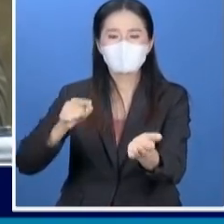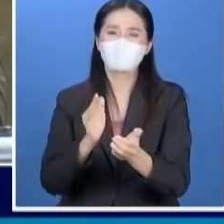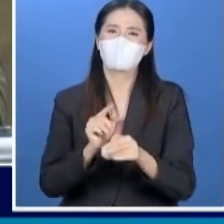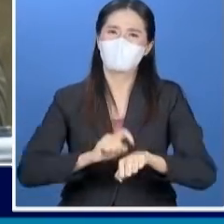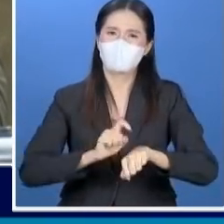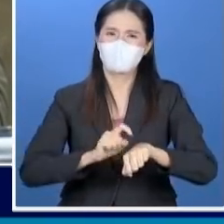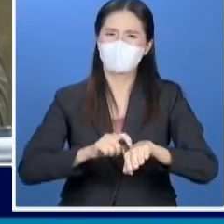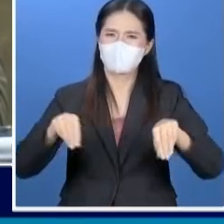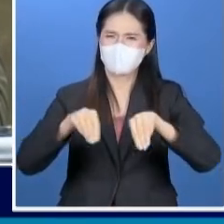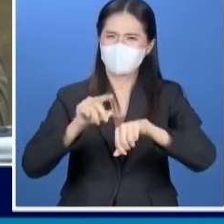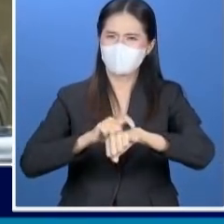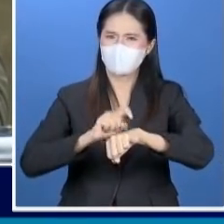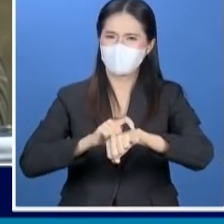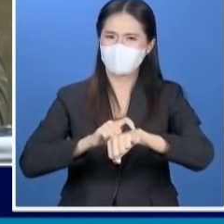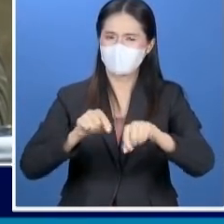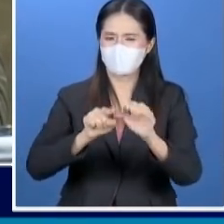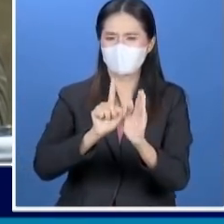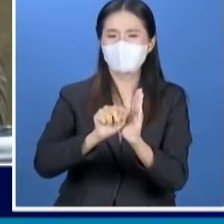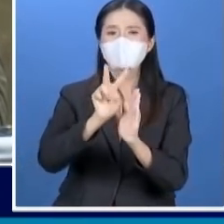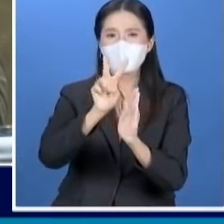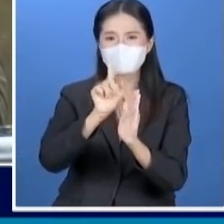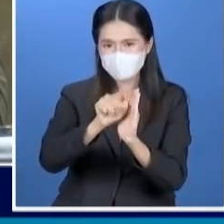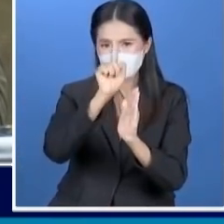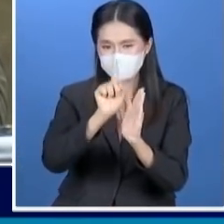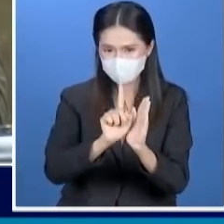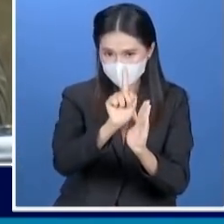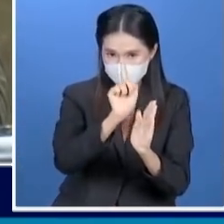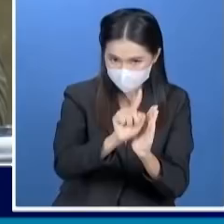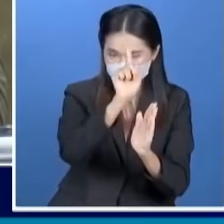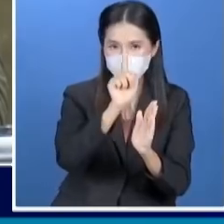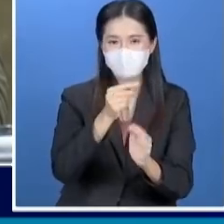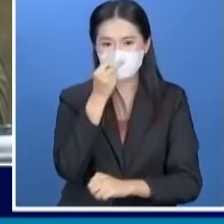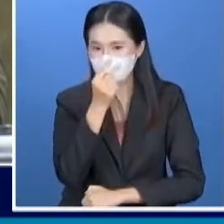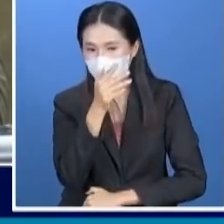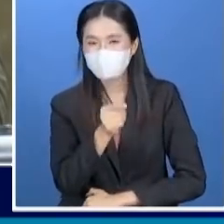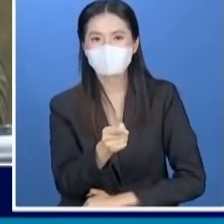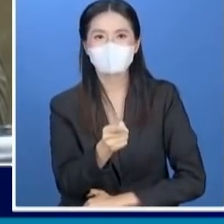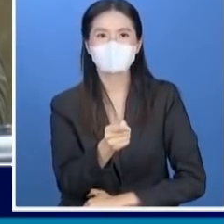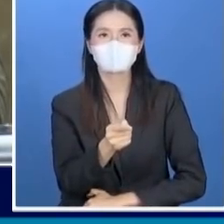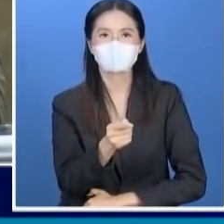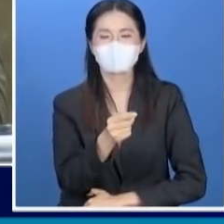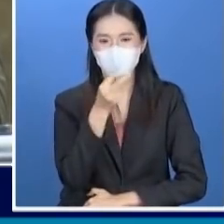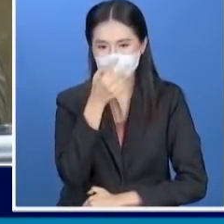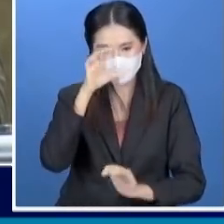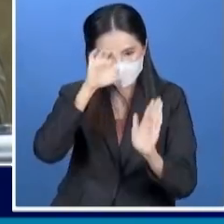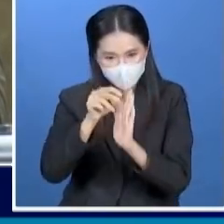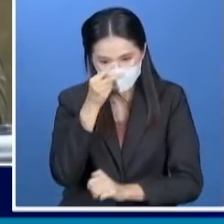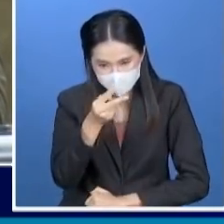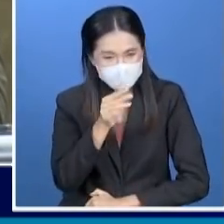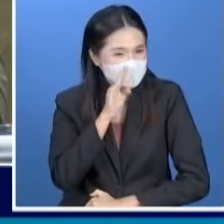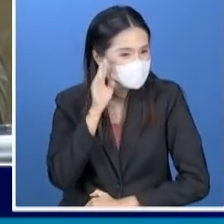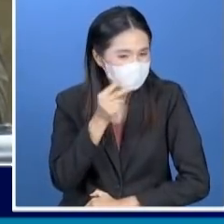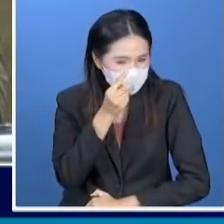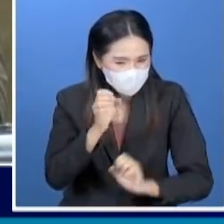สักเกือบๆ2นาทีคือช่วง1นาทีนะครับซึ่งเรายังไม่เห็นภาพตรงนั้นอย่างชัดเจน